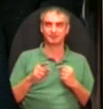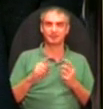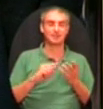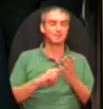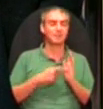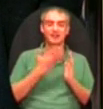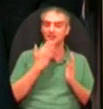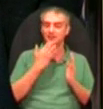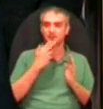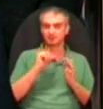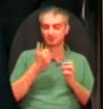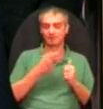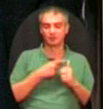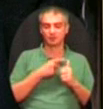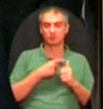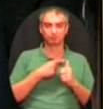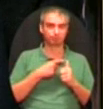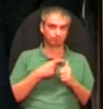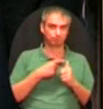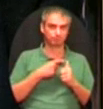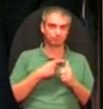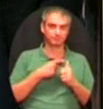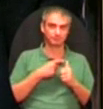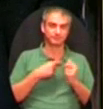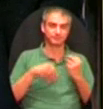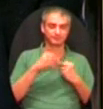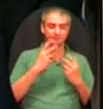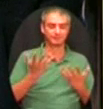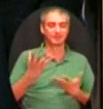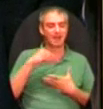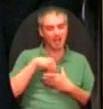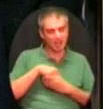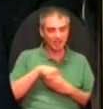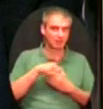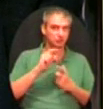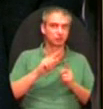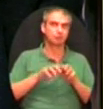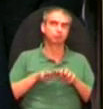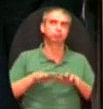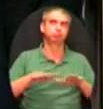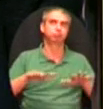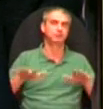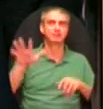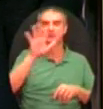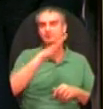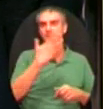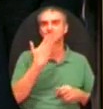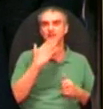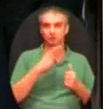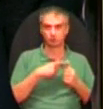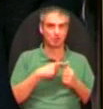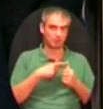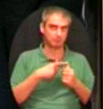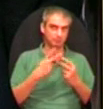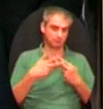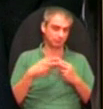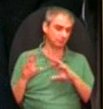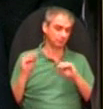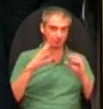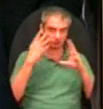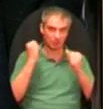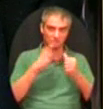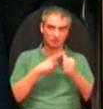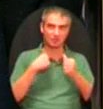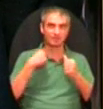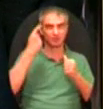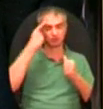המטרה הישראלית היא א', כמו שאומרים במילה מכובסת, להכיל, כדי שהדברים גם לא יתפשטו לעבר מזרח ירושלים, אפרופו העברת השגרירות.